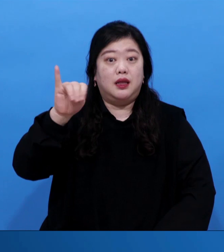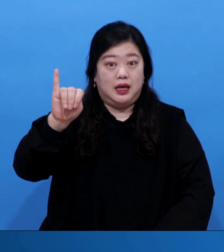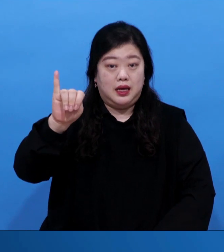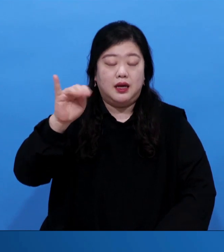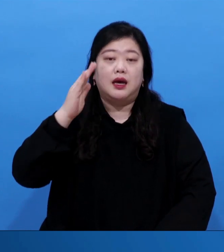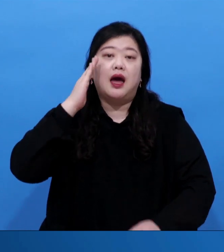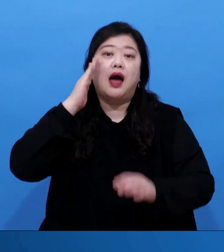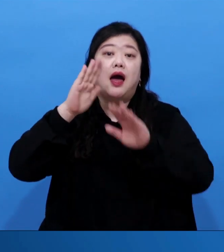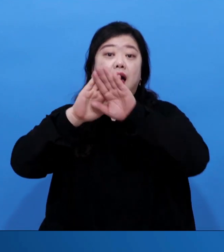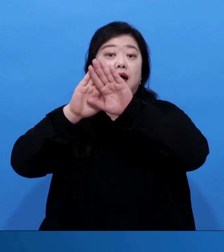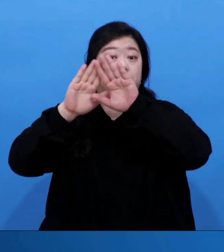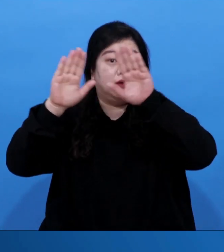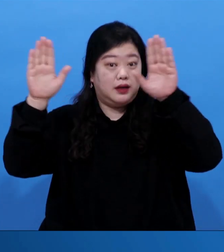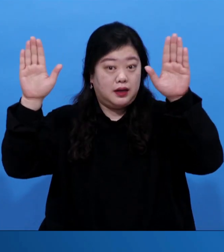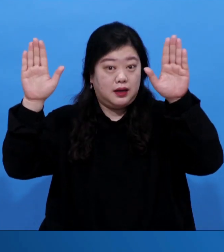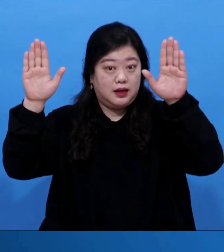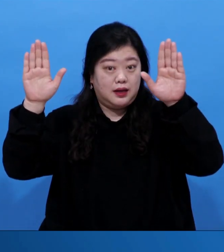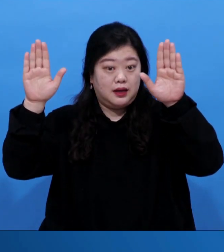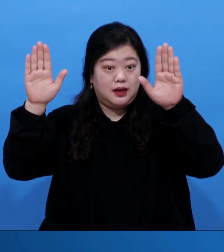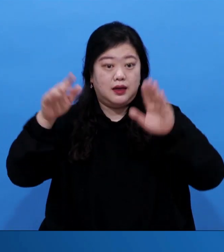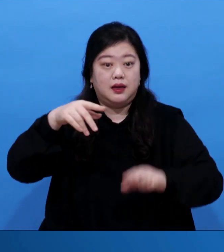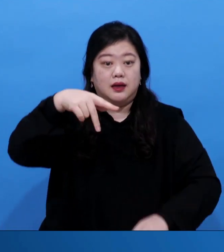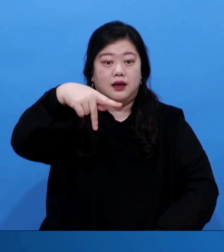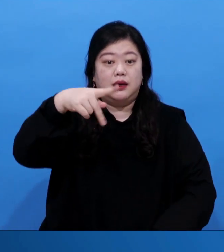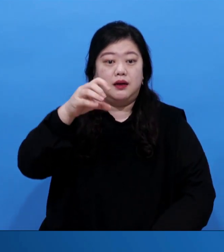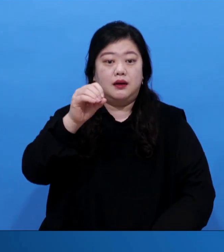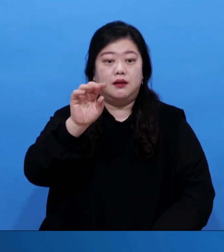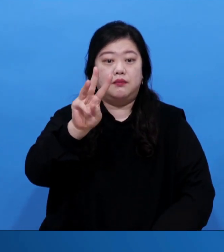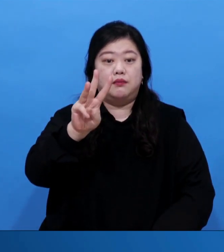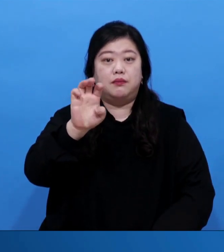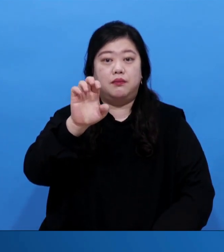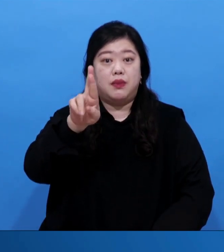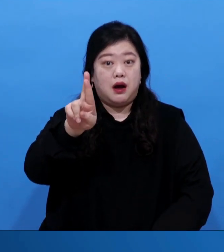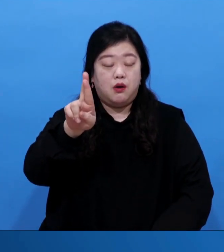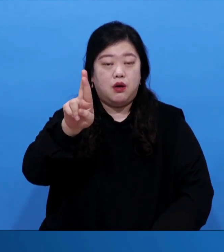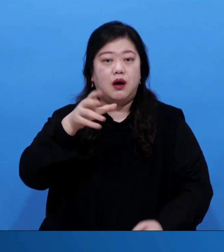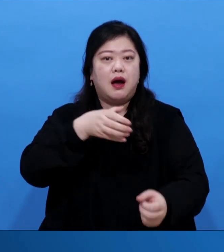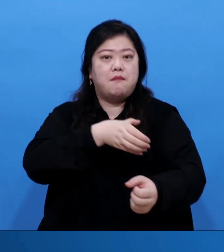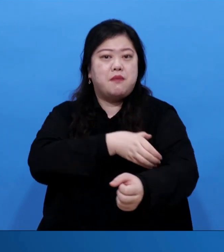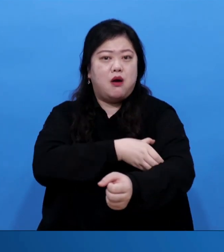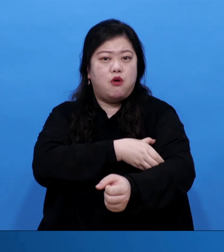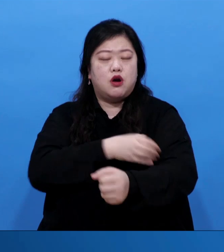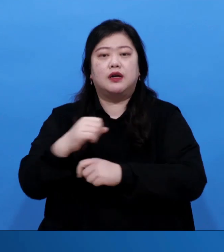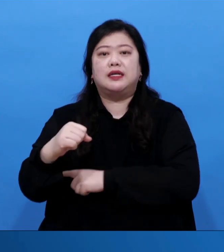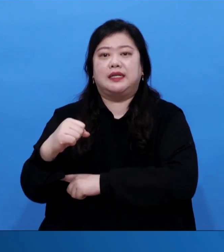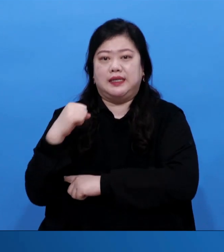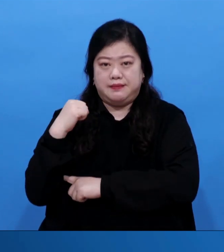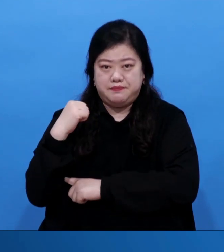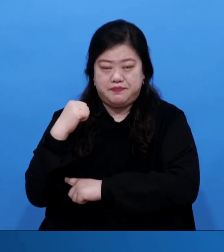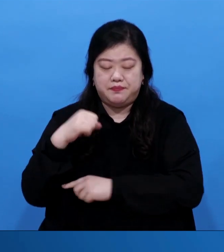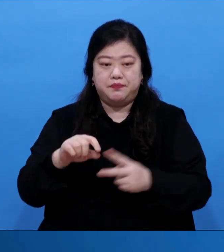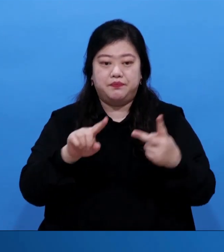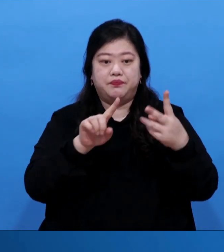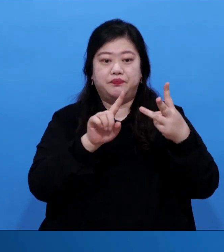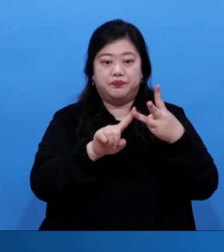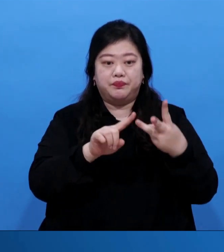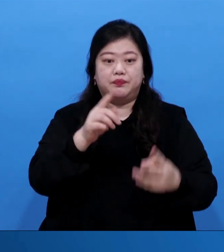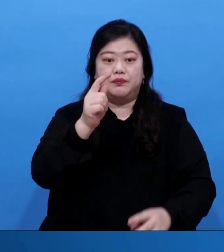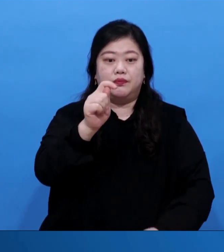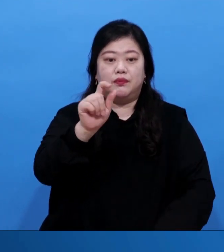내리는 예, 달란트 있습니다. There's also talent given from above. 여기서 내리는